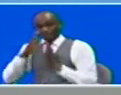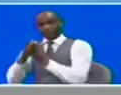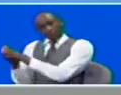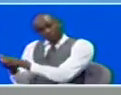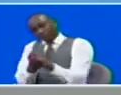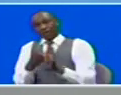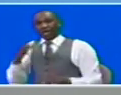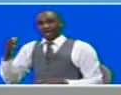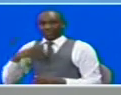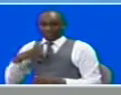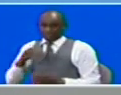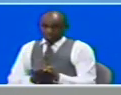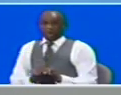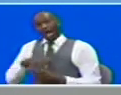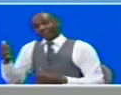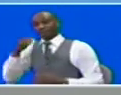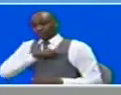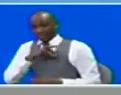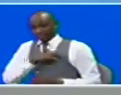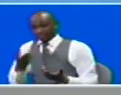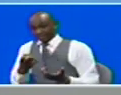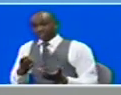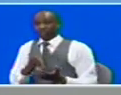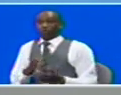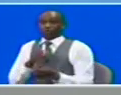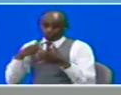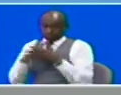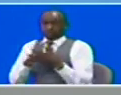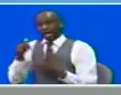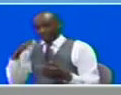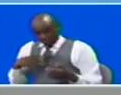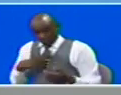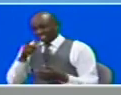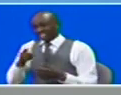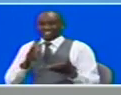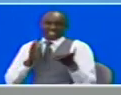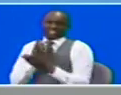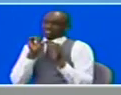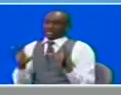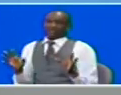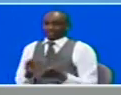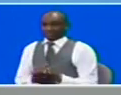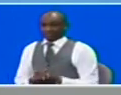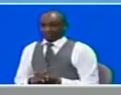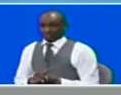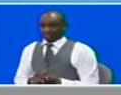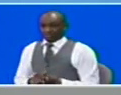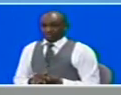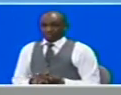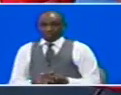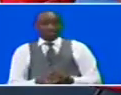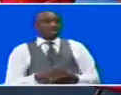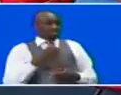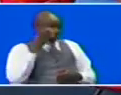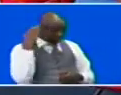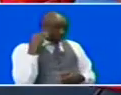kuweza kunufaika ama kuweza kuzuia watu wengine, na hiyo si haki. si haki hata kidogo. Tulikuwa tumekuuliza kwenye